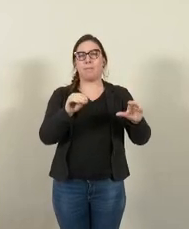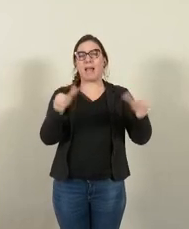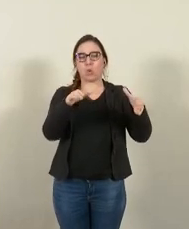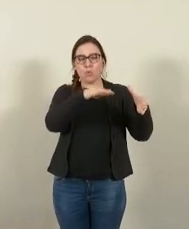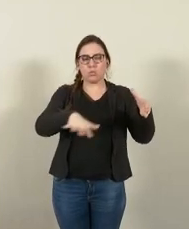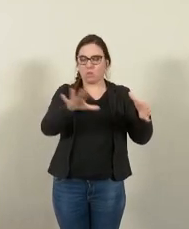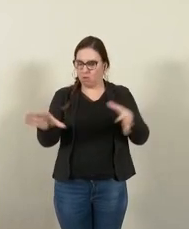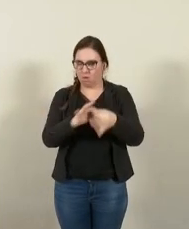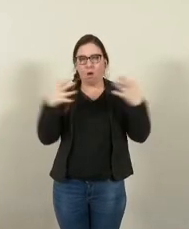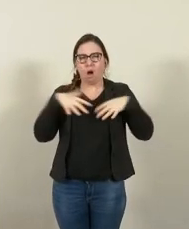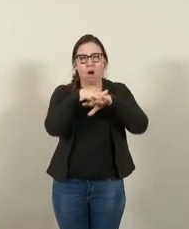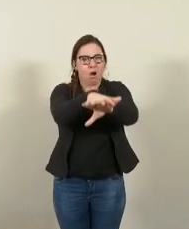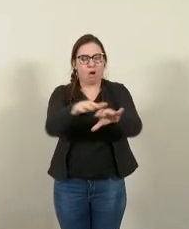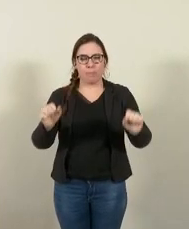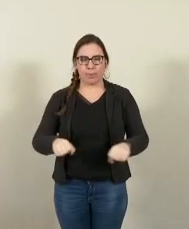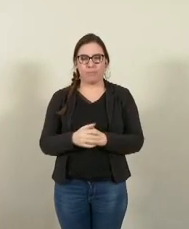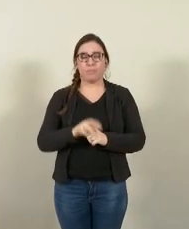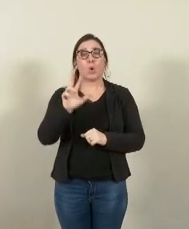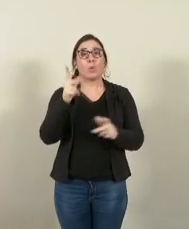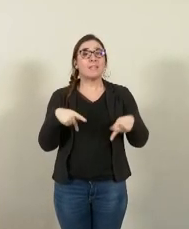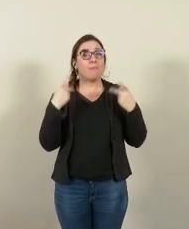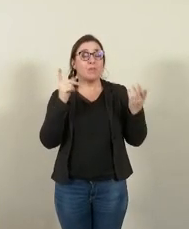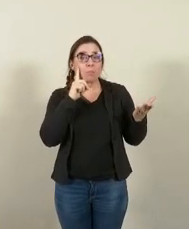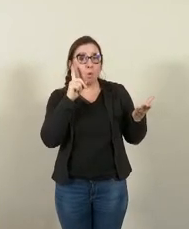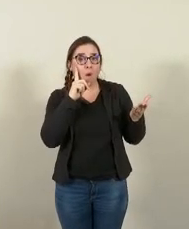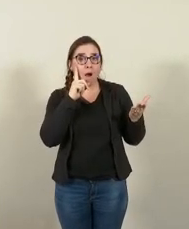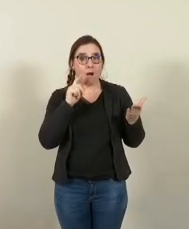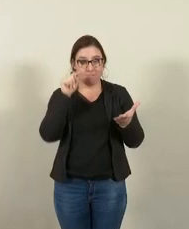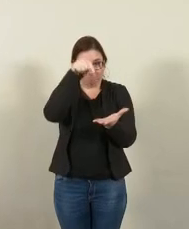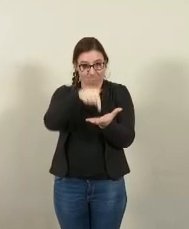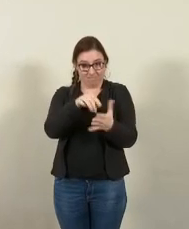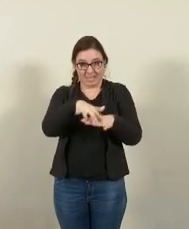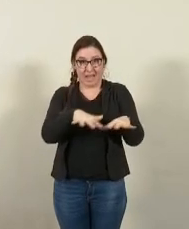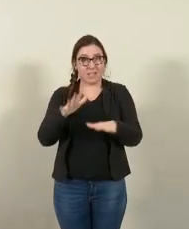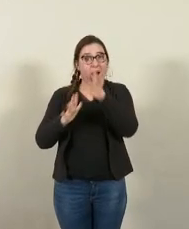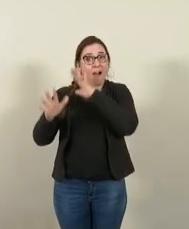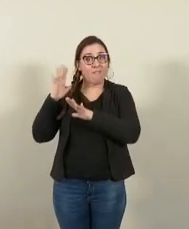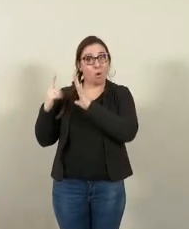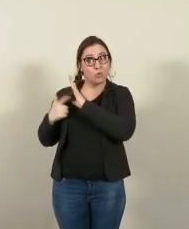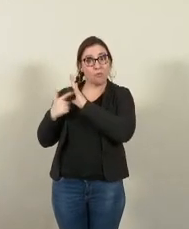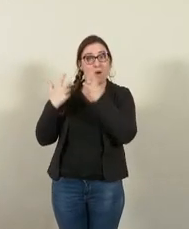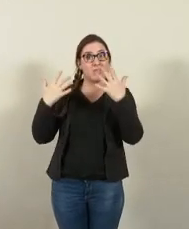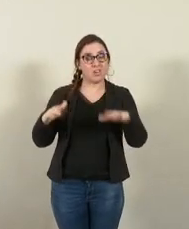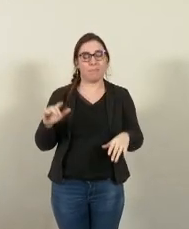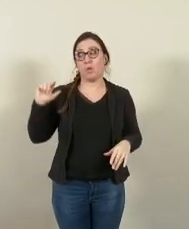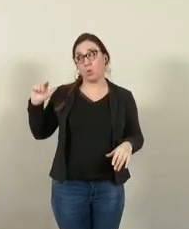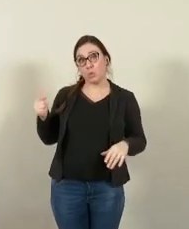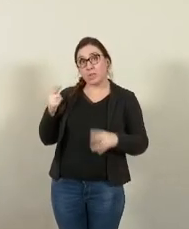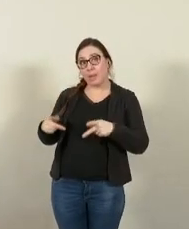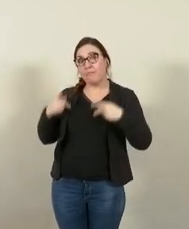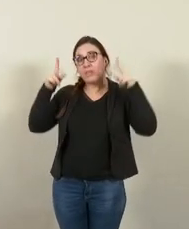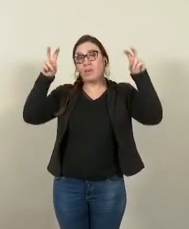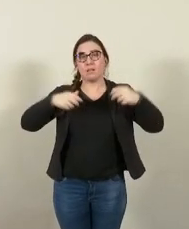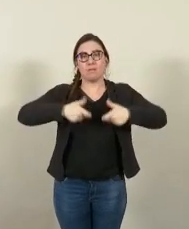mixités si je parle d'une troisème vie c'est bien parce que la cité en a eu deux avant la seconde était ce que l'on a appelé de